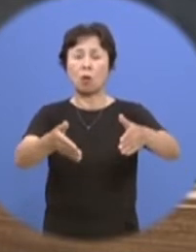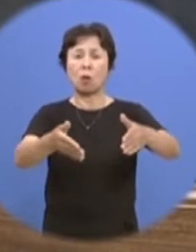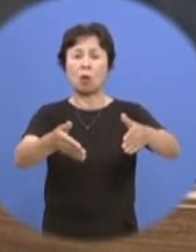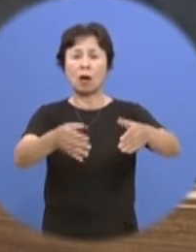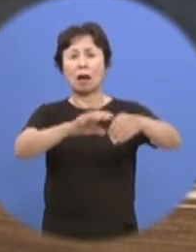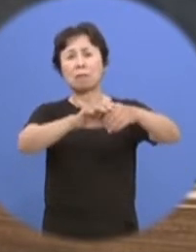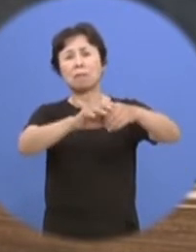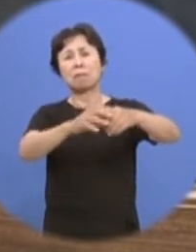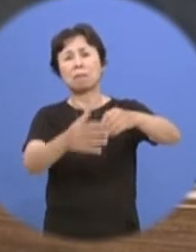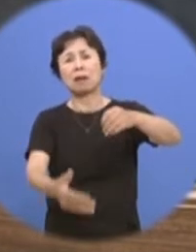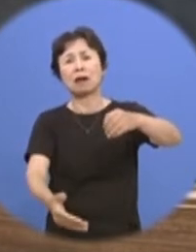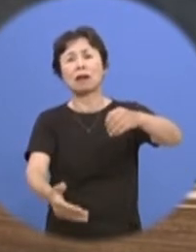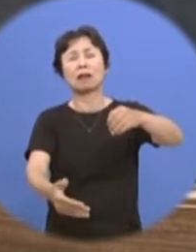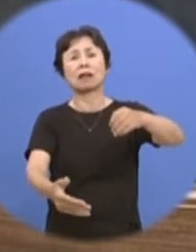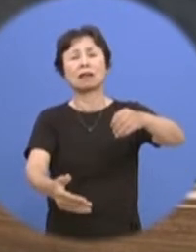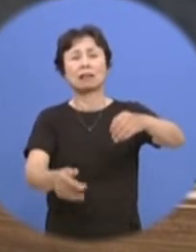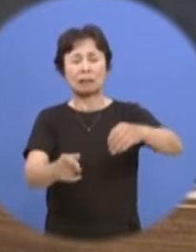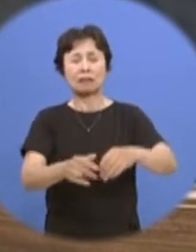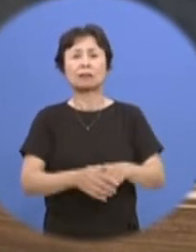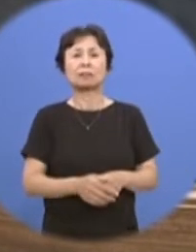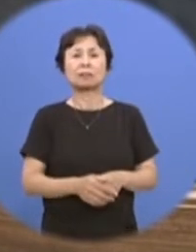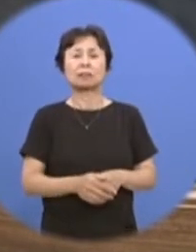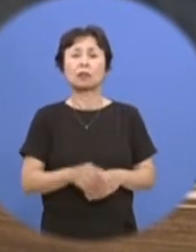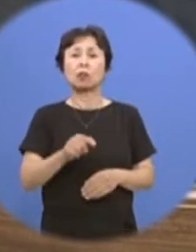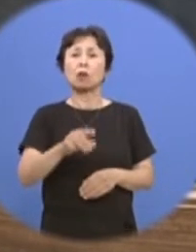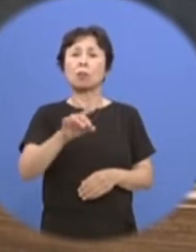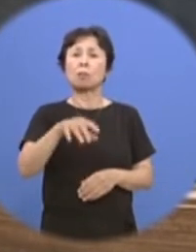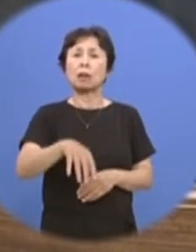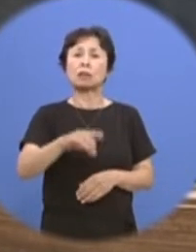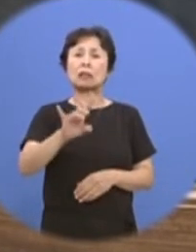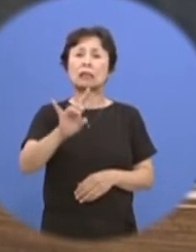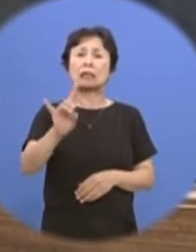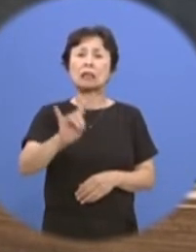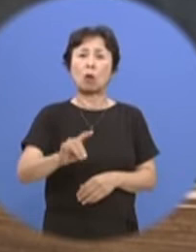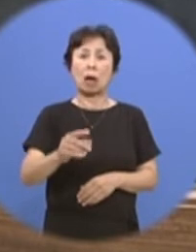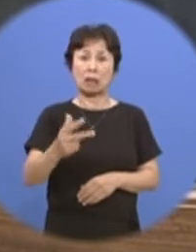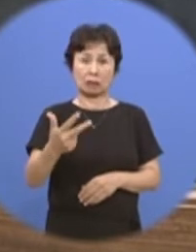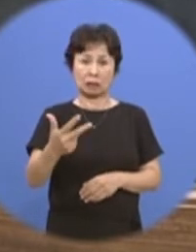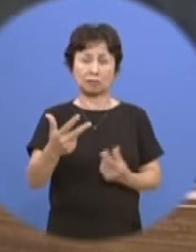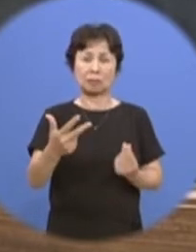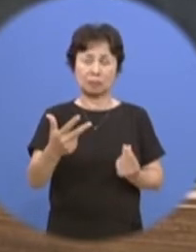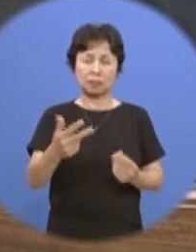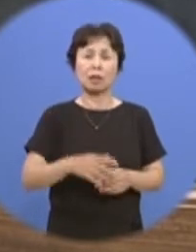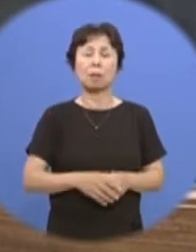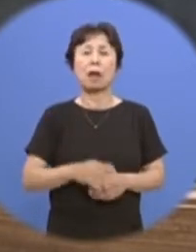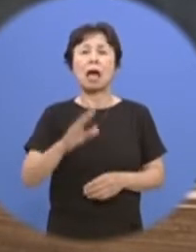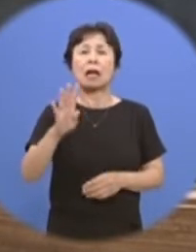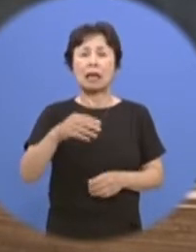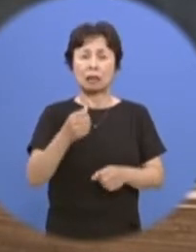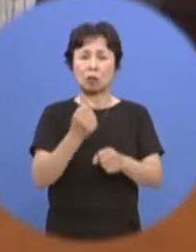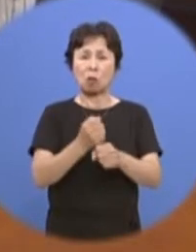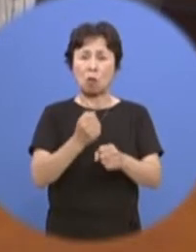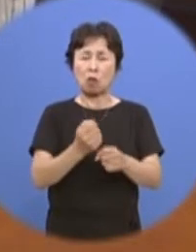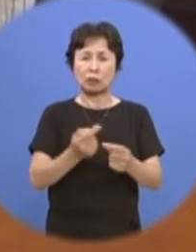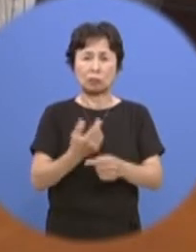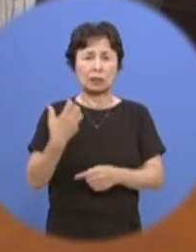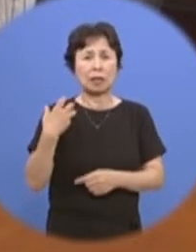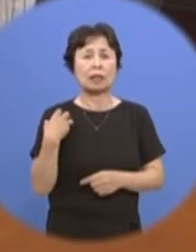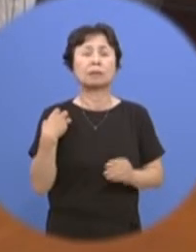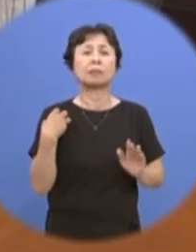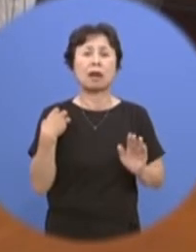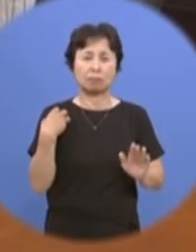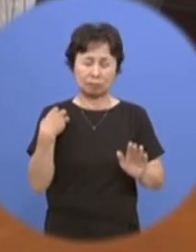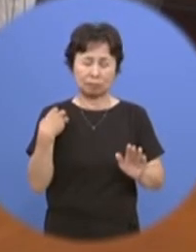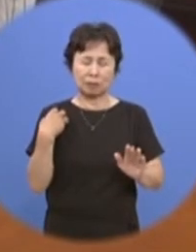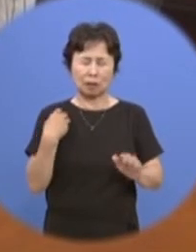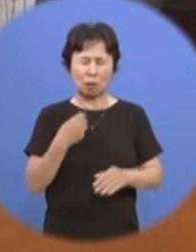ね、 うん、 で、それはやっぱり県 の、 工事も原因の一つということでございますので、これ